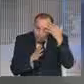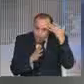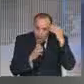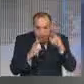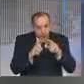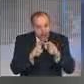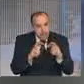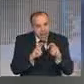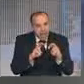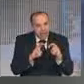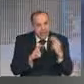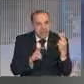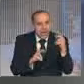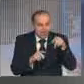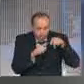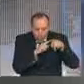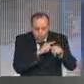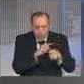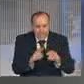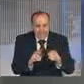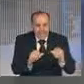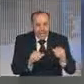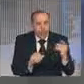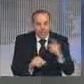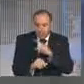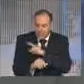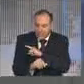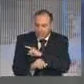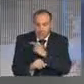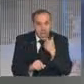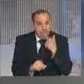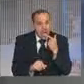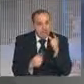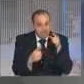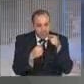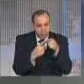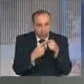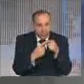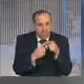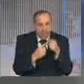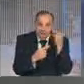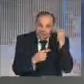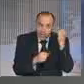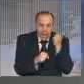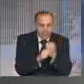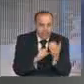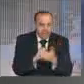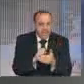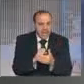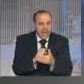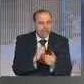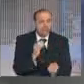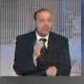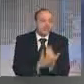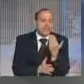وباحثون من معهد المناطق القاحله بمدنين وذلك بغايه ارساء مشاريع فلاحيه